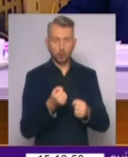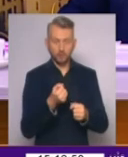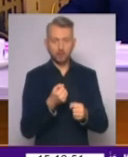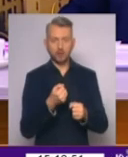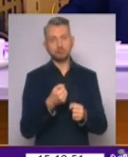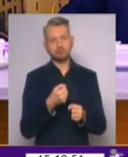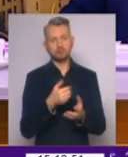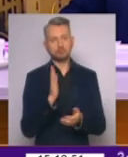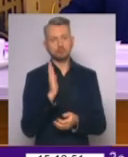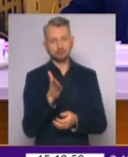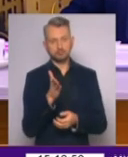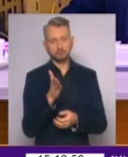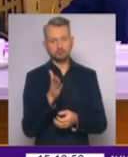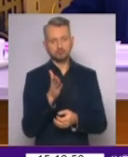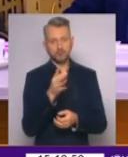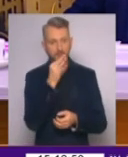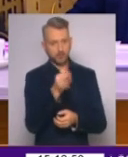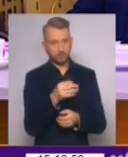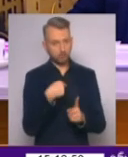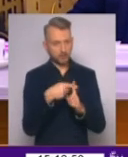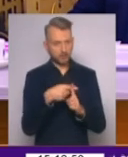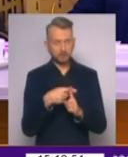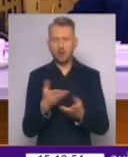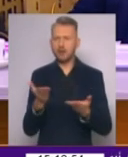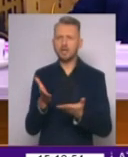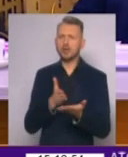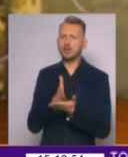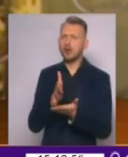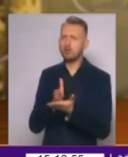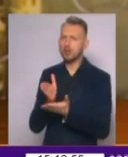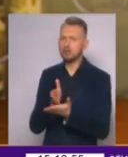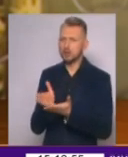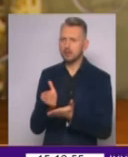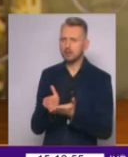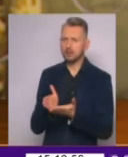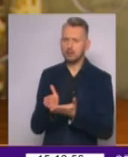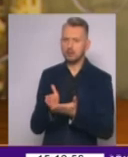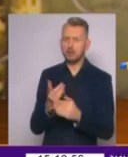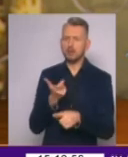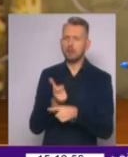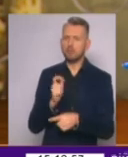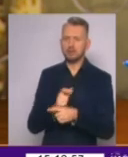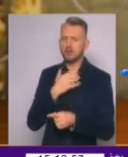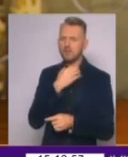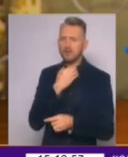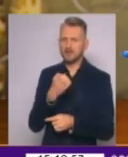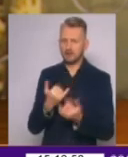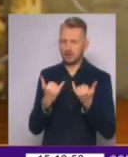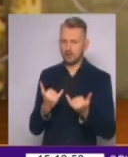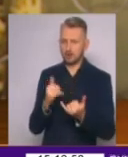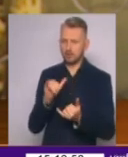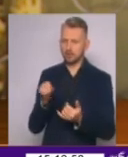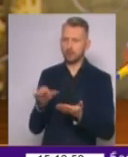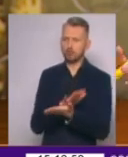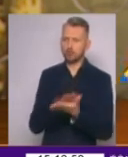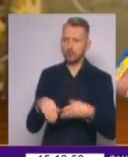позитивно зреагує. А які саме напрями, з вашої точки зору, найбільш дефіцитні зараз ось у безкоштовному